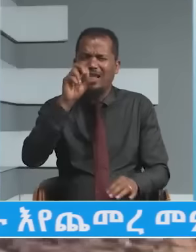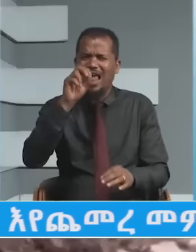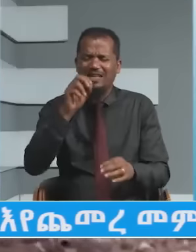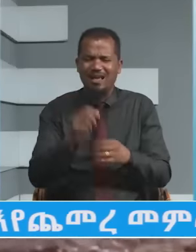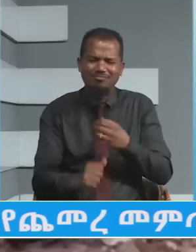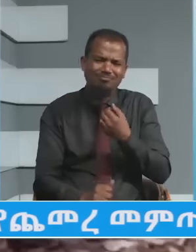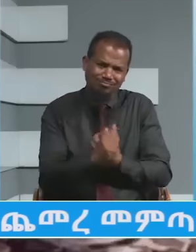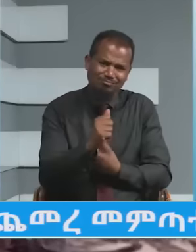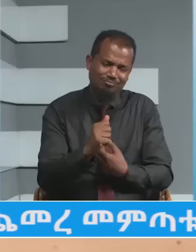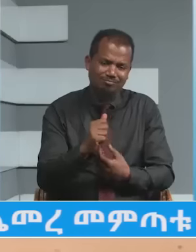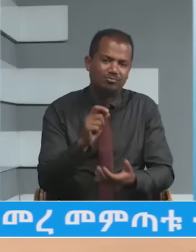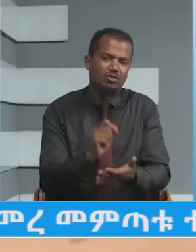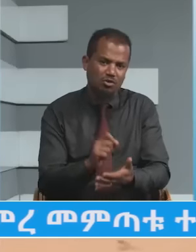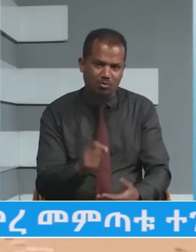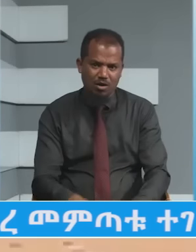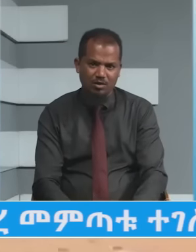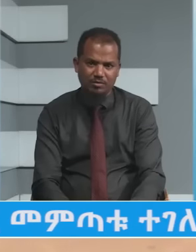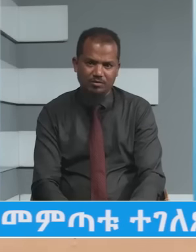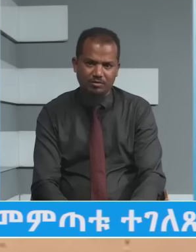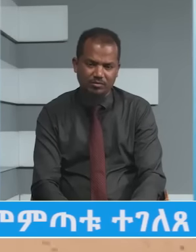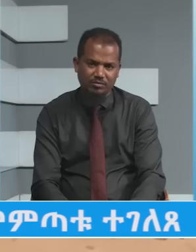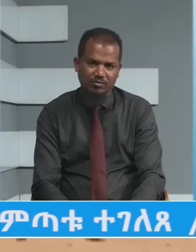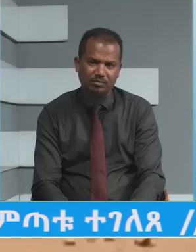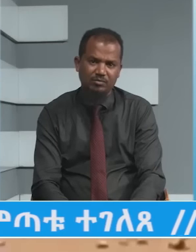1230 መቁሰላቸው ተዘግቧል።